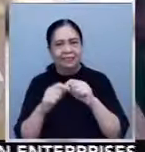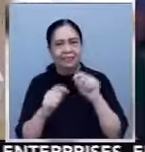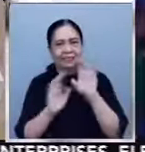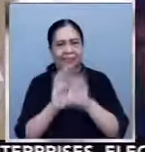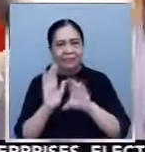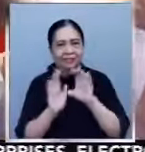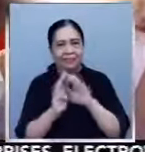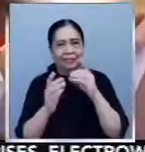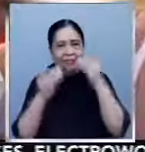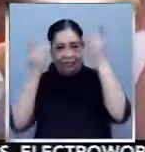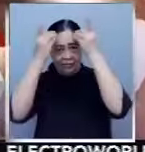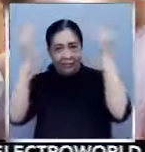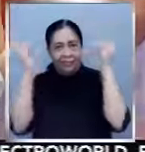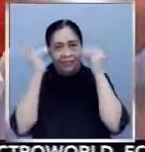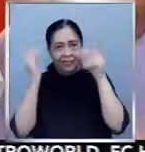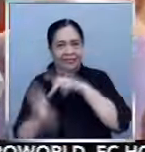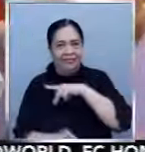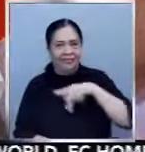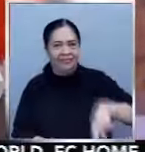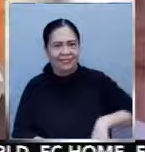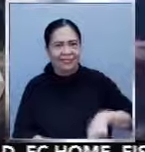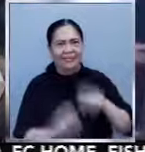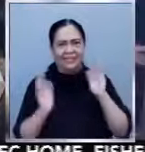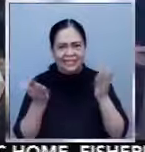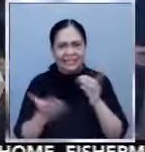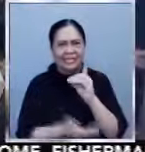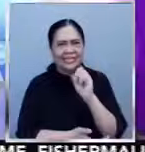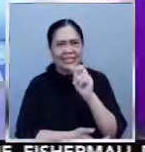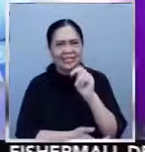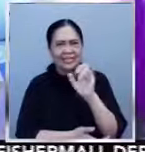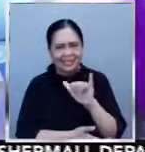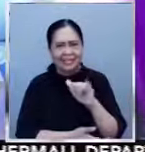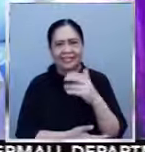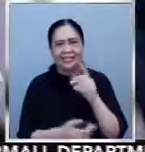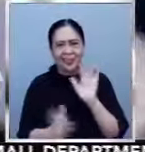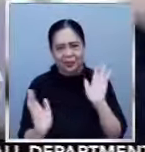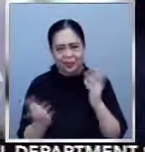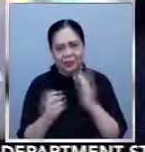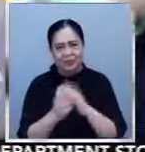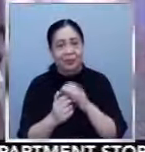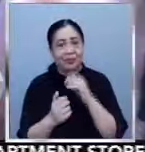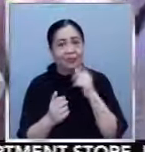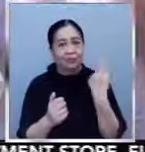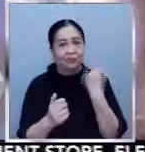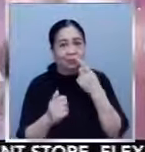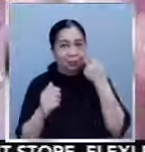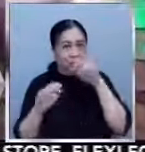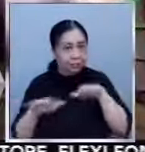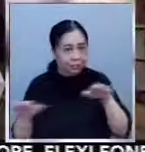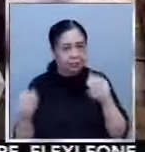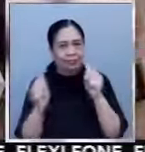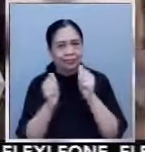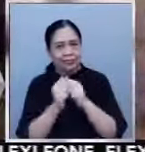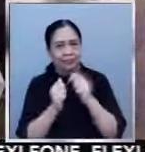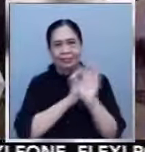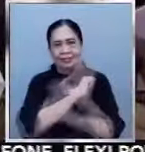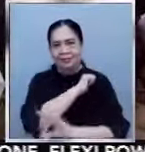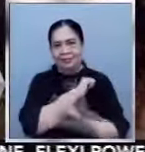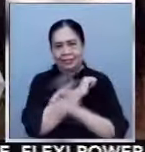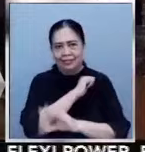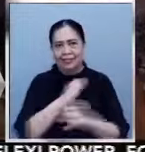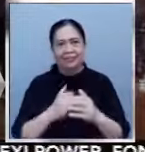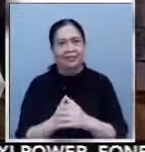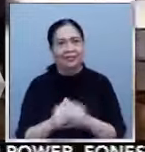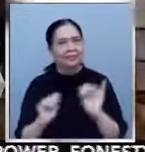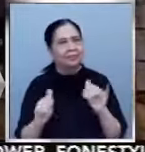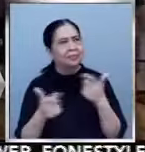princesses. Parang Disneyland! Di lang suwak sa mga bagets, pati na rin sa mga foreigner. What you've got here is really great